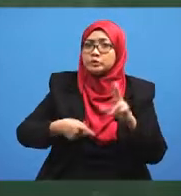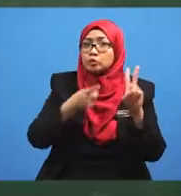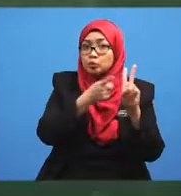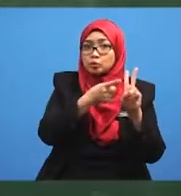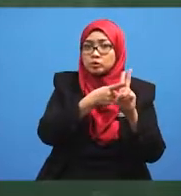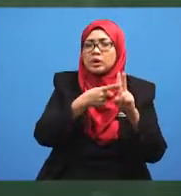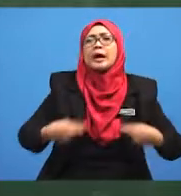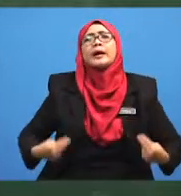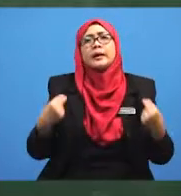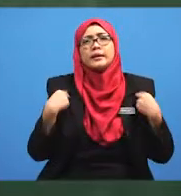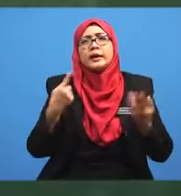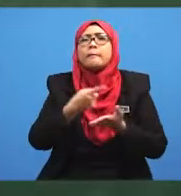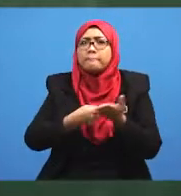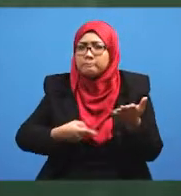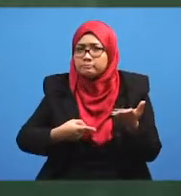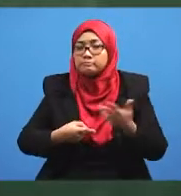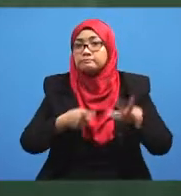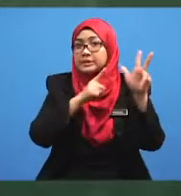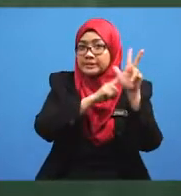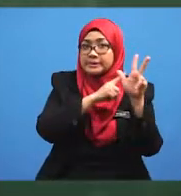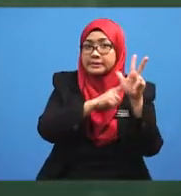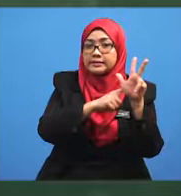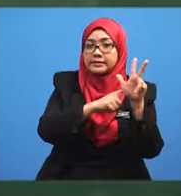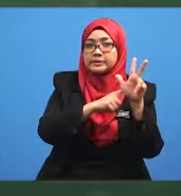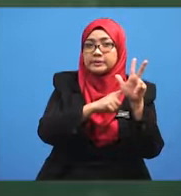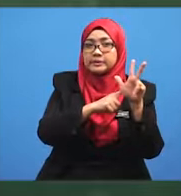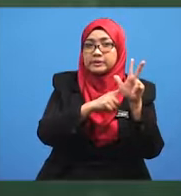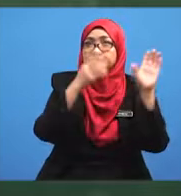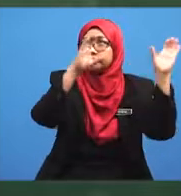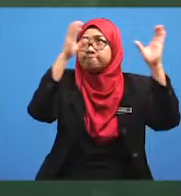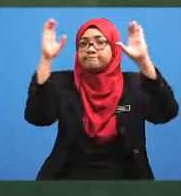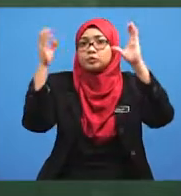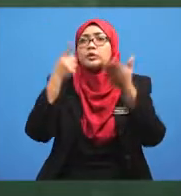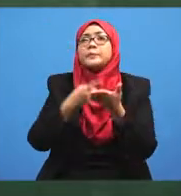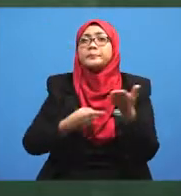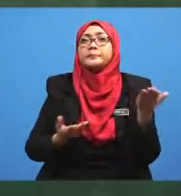hayat radioisotop dan 3. Keadaan jirim.